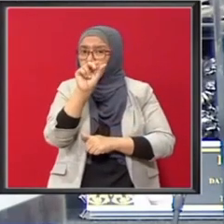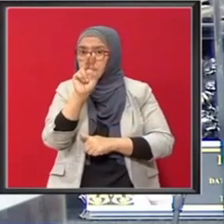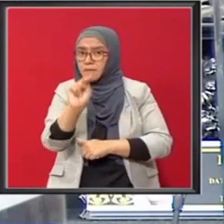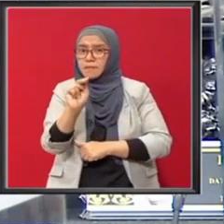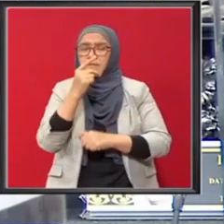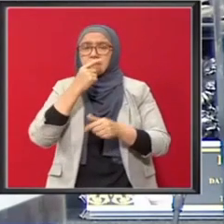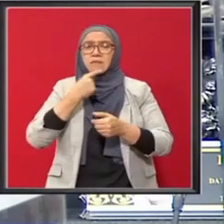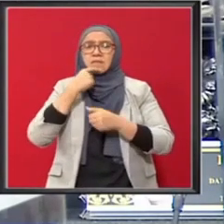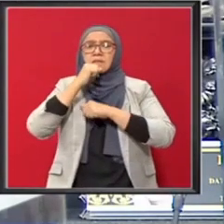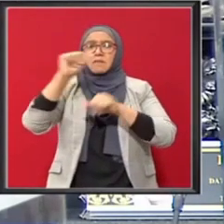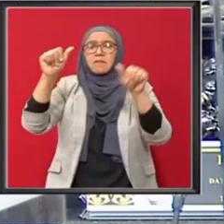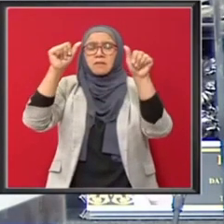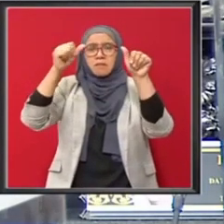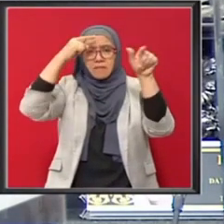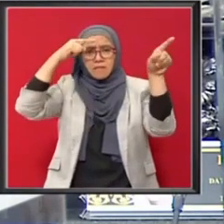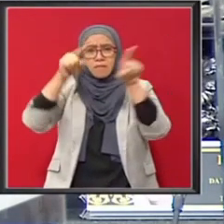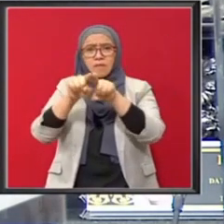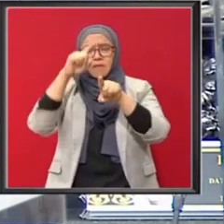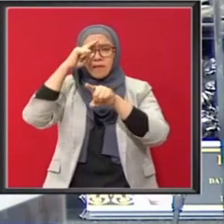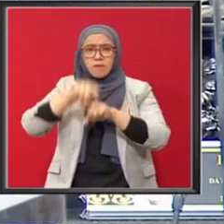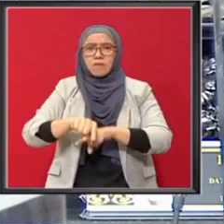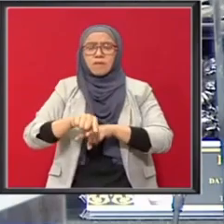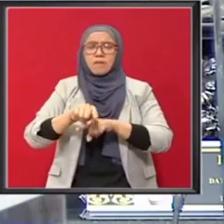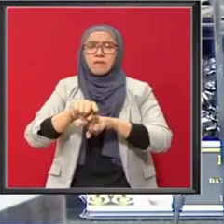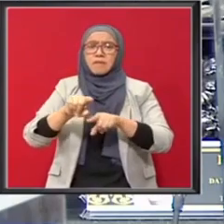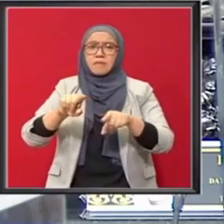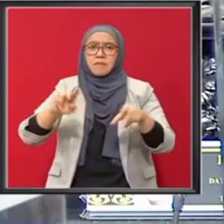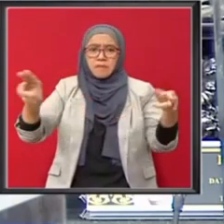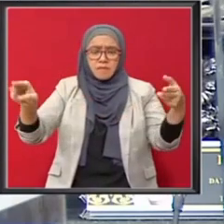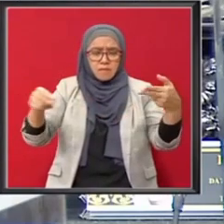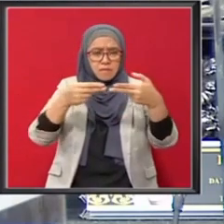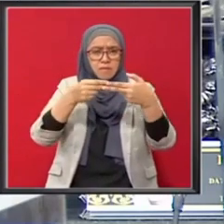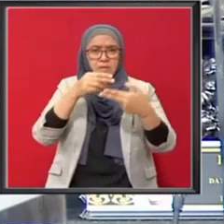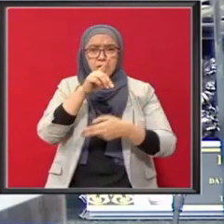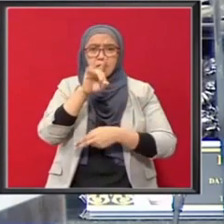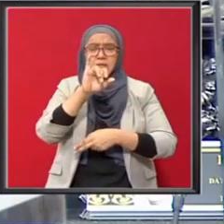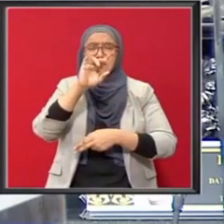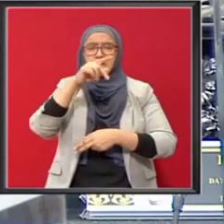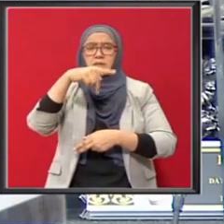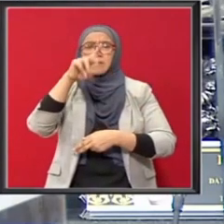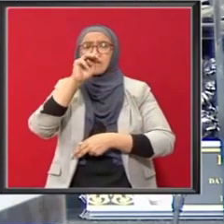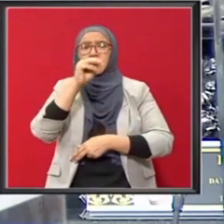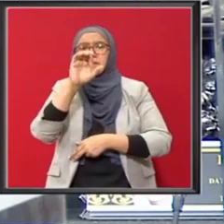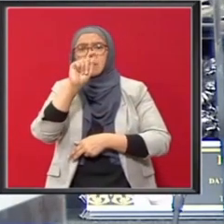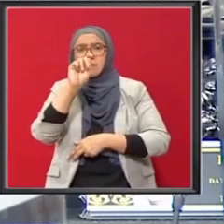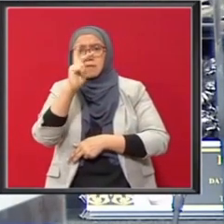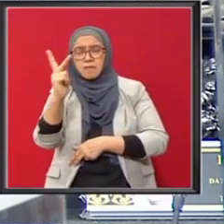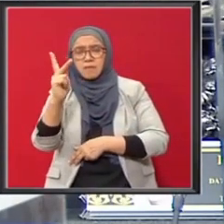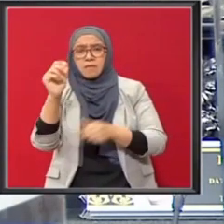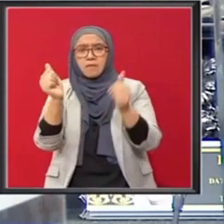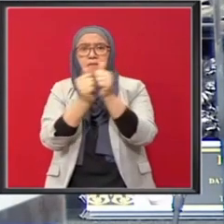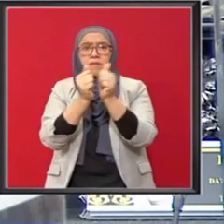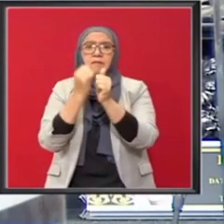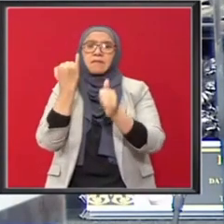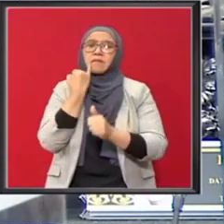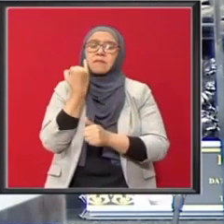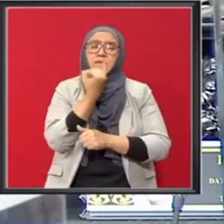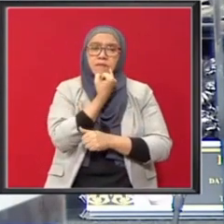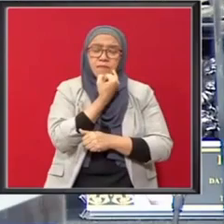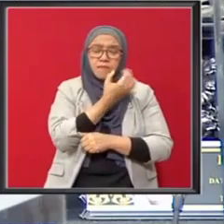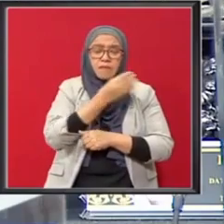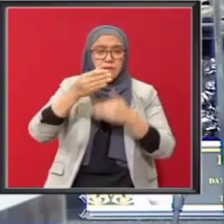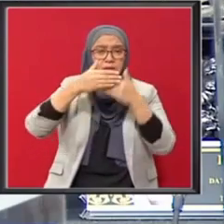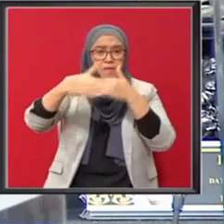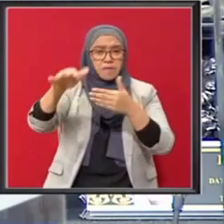mengumkan persetujuan untuk mengadakan hubungan diplomatik dengan Israel pada 11 September 2016 nya